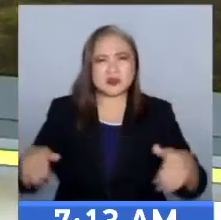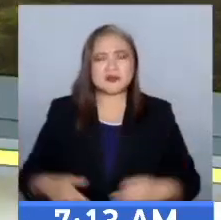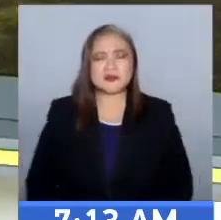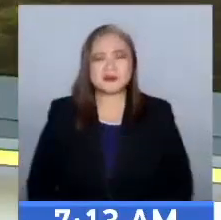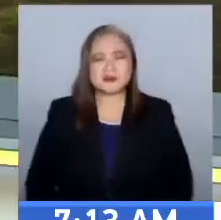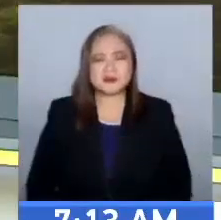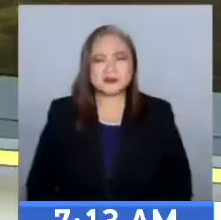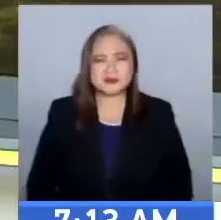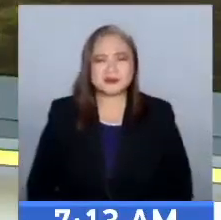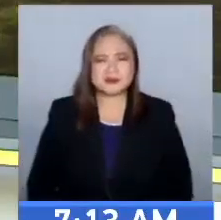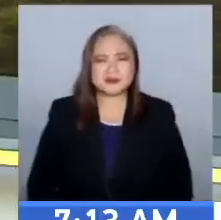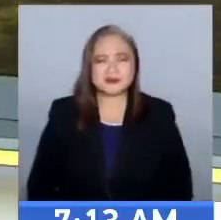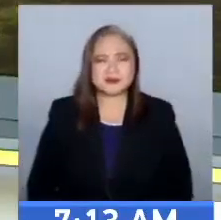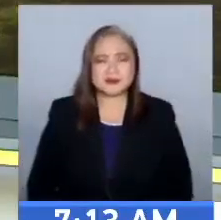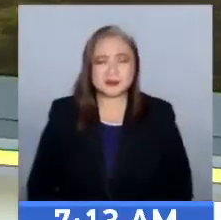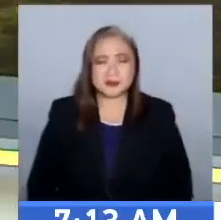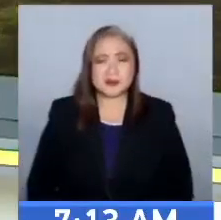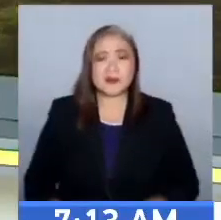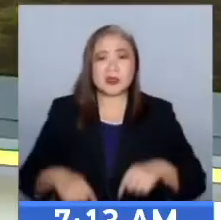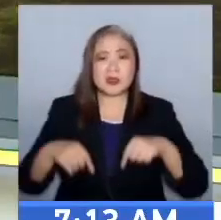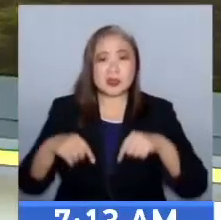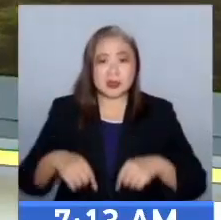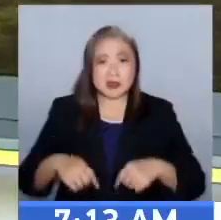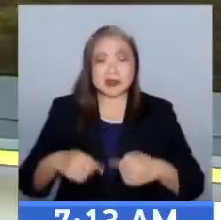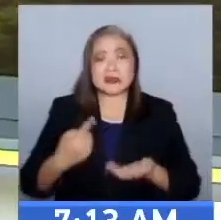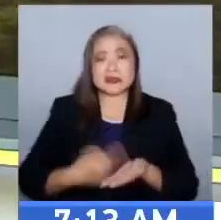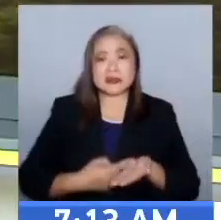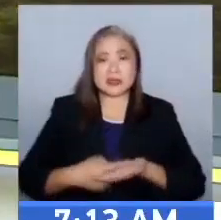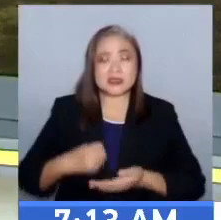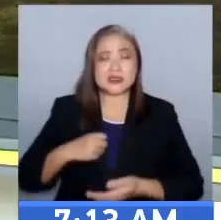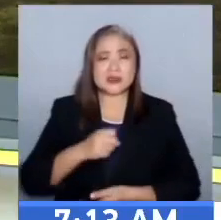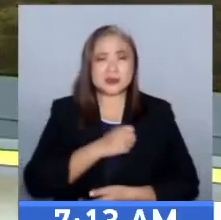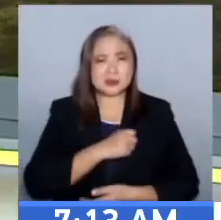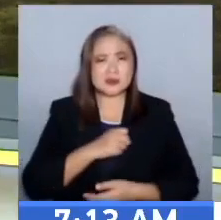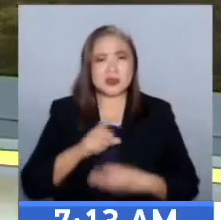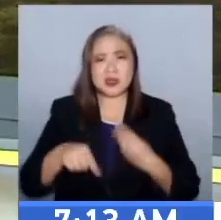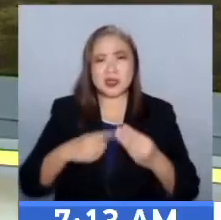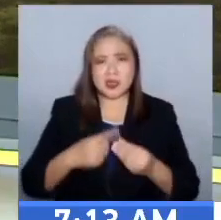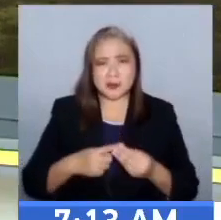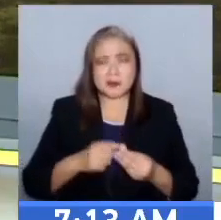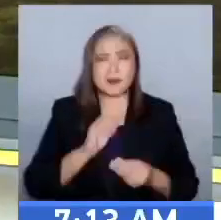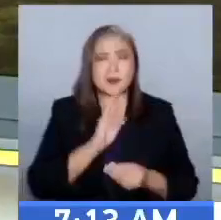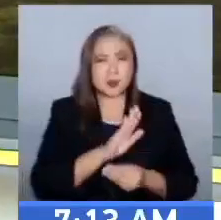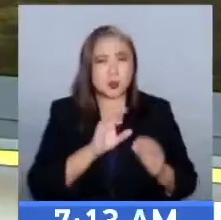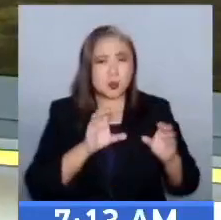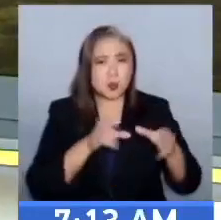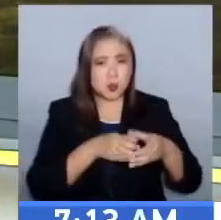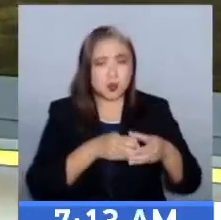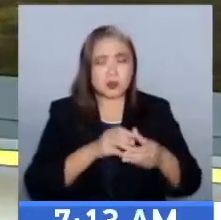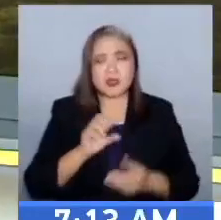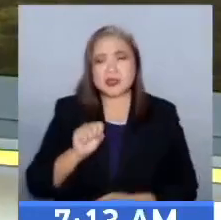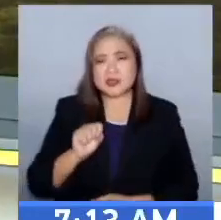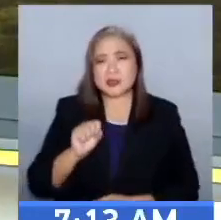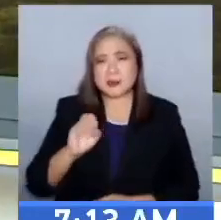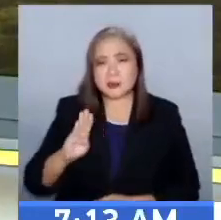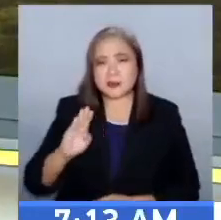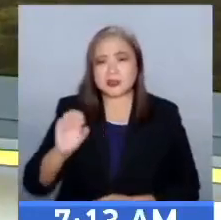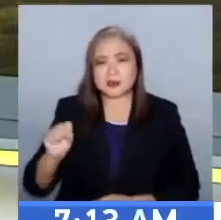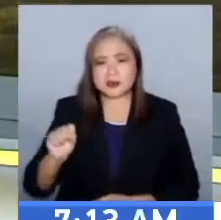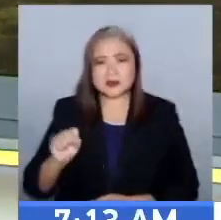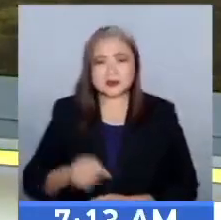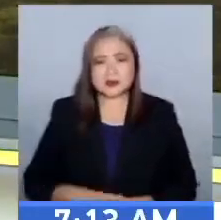Ngayong araw, diringgin sa Senado ang mga alegasyong pang-aabuso ng grupong Socorro Bayanihan Services Incorporated na nasa Surigao del